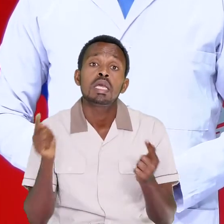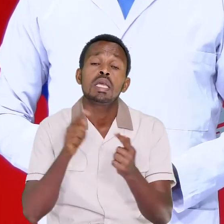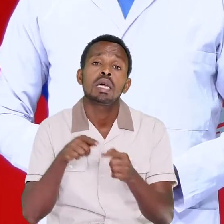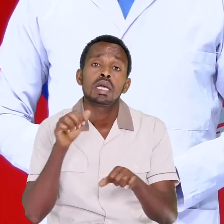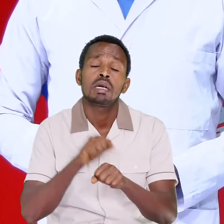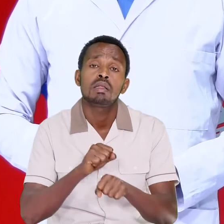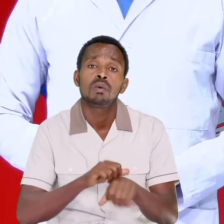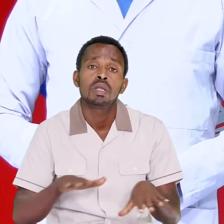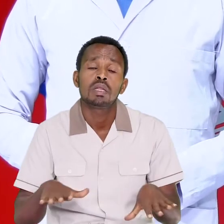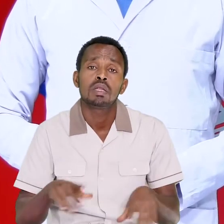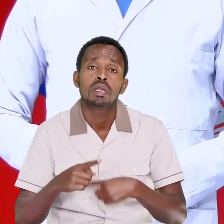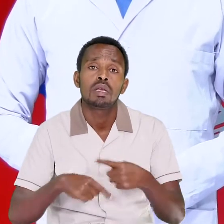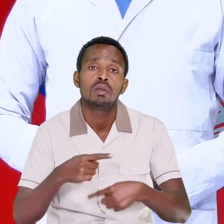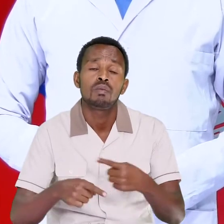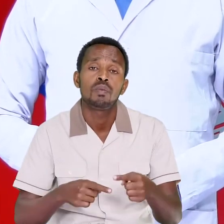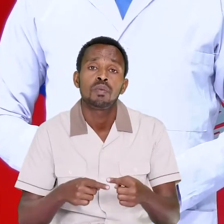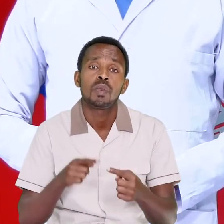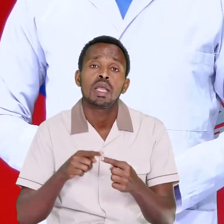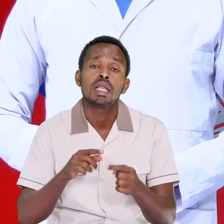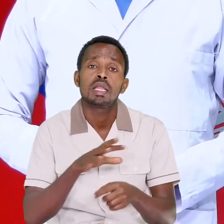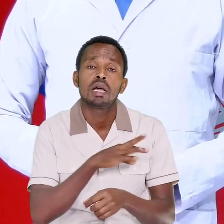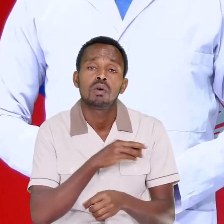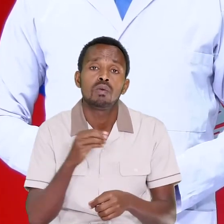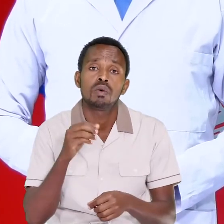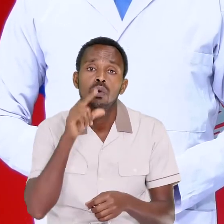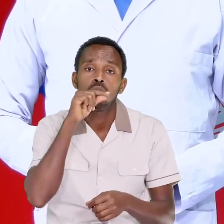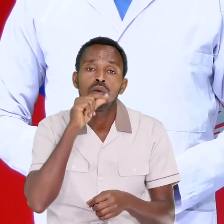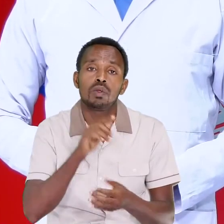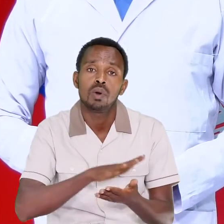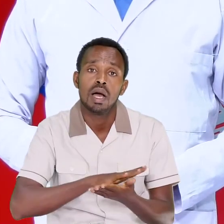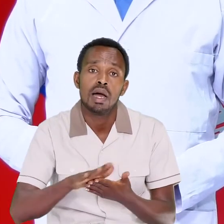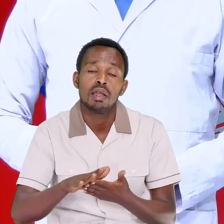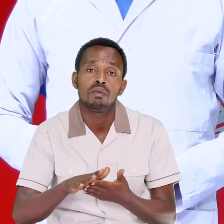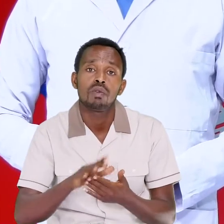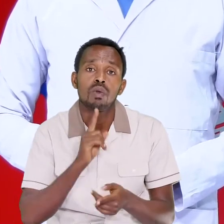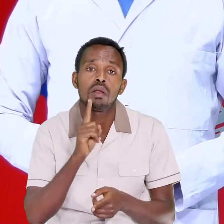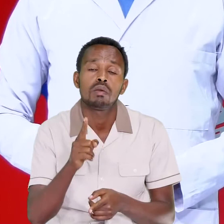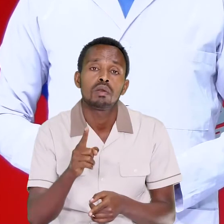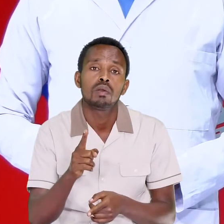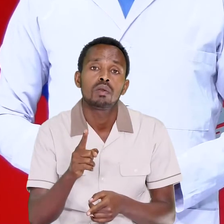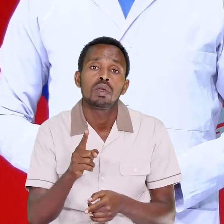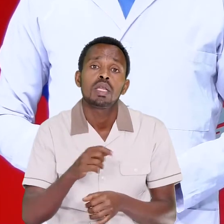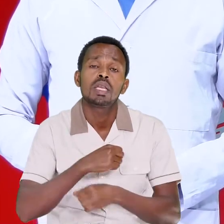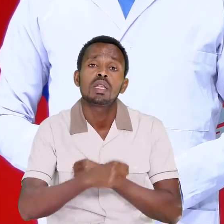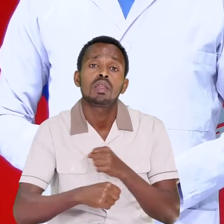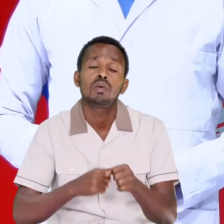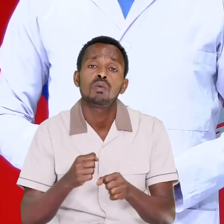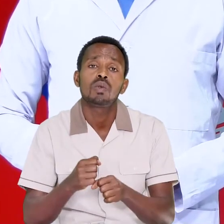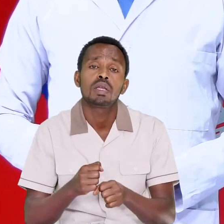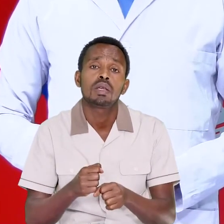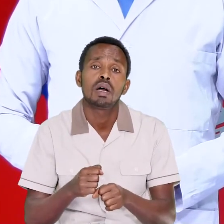kattawwaniitti deemee qeensa isaa fi huuruu isaa aareffachuudhaan umurii isaa